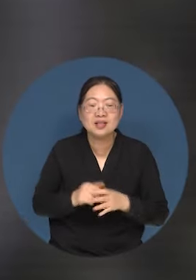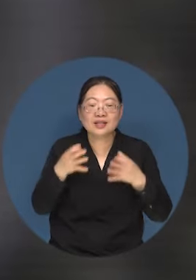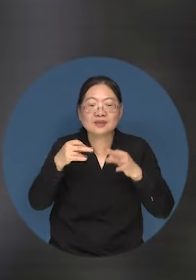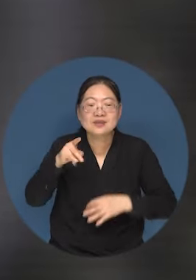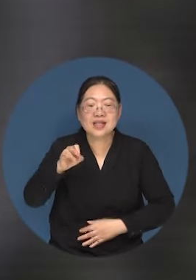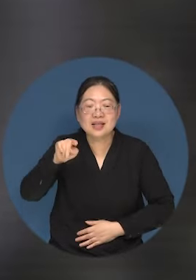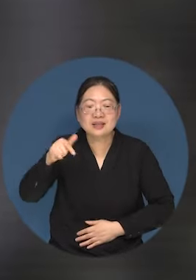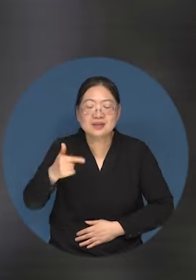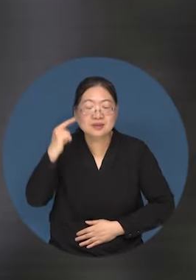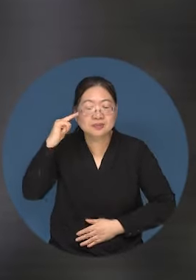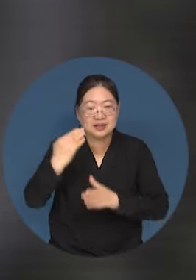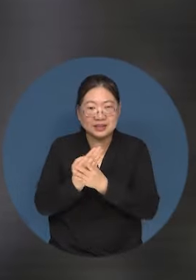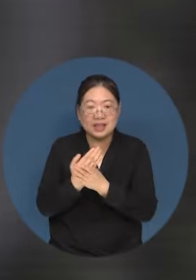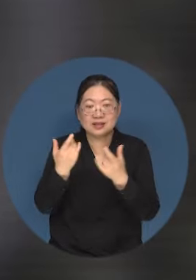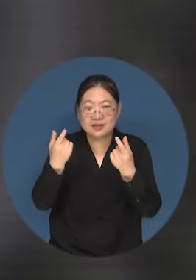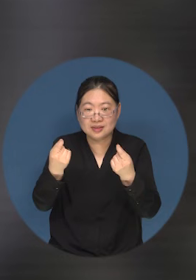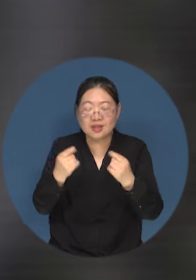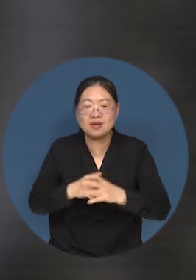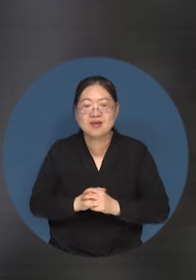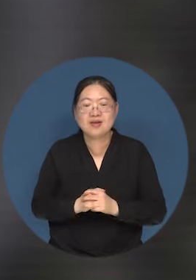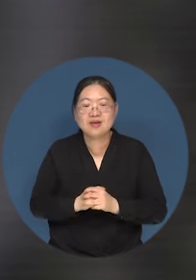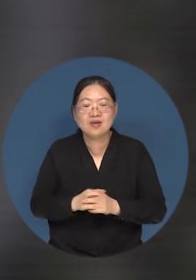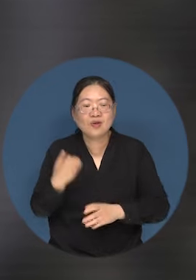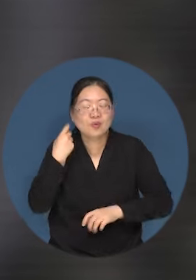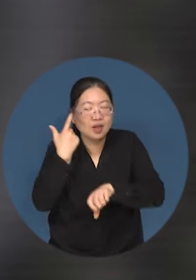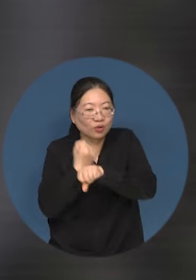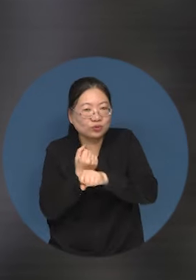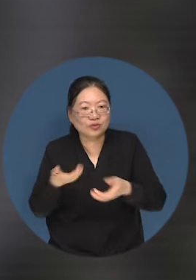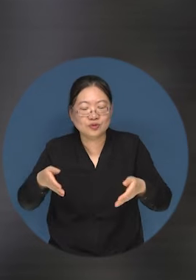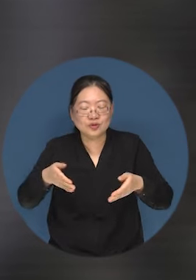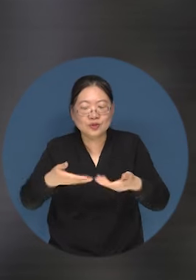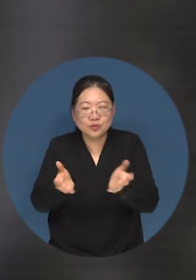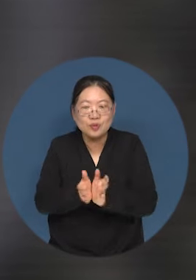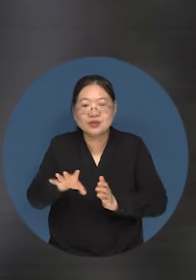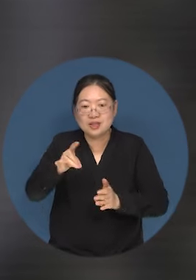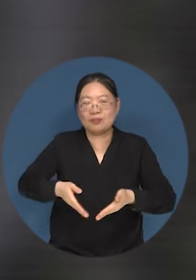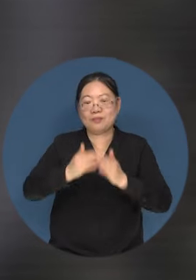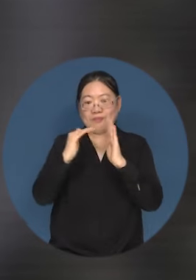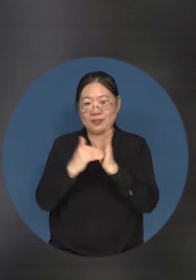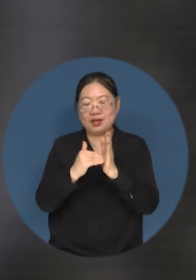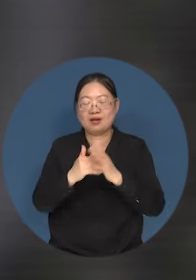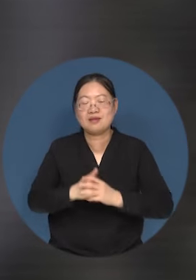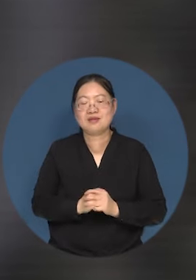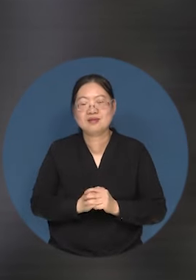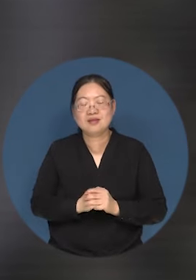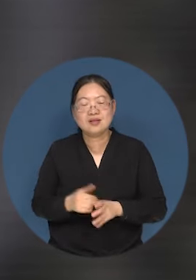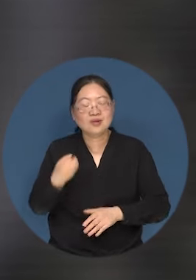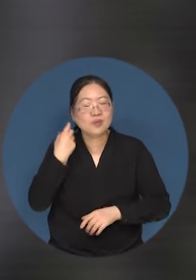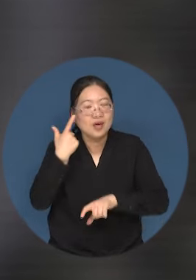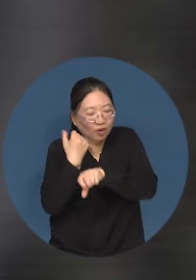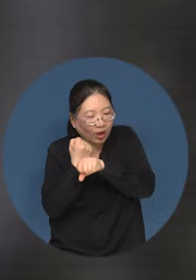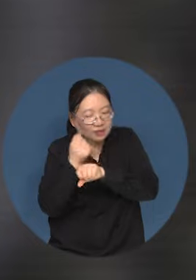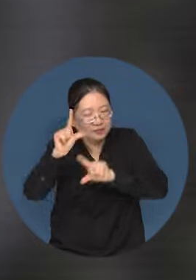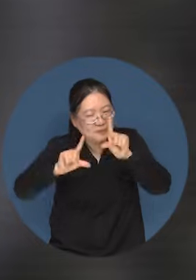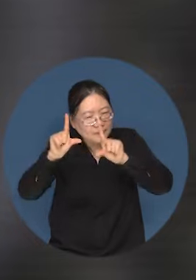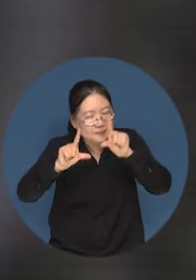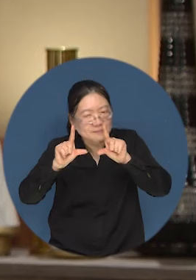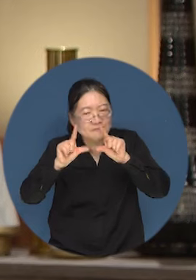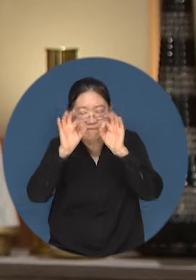김장근 박사님 같이 이분은 이제 고래 연구소를 처음 만드신 분인데 그분이 이제 고래 연구를 하시는 모습을